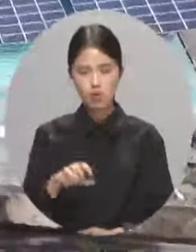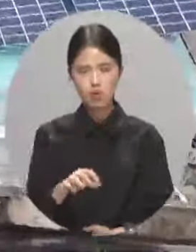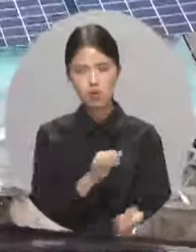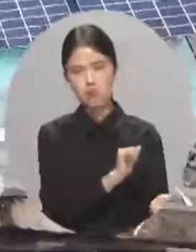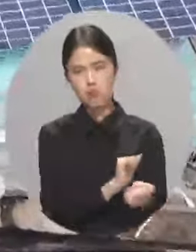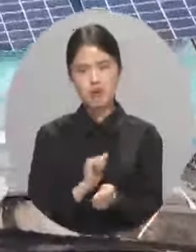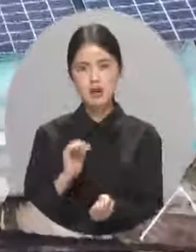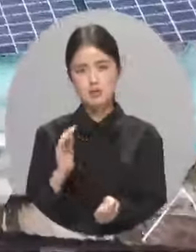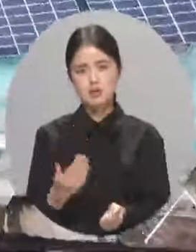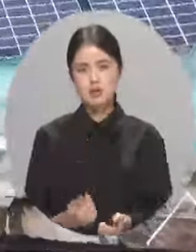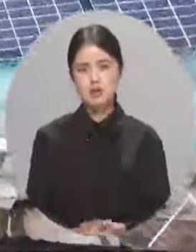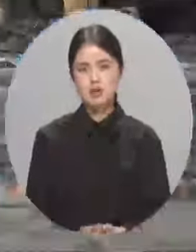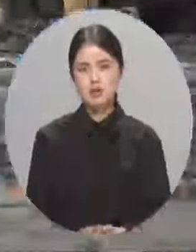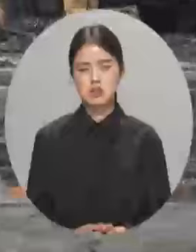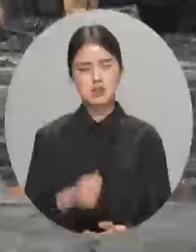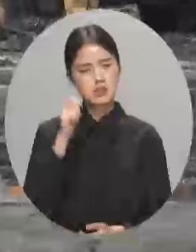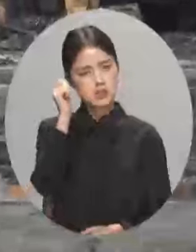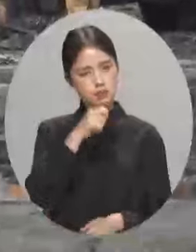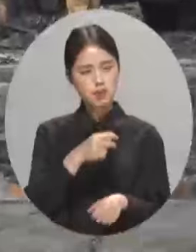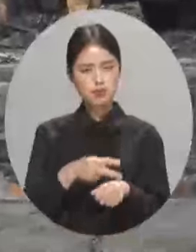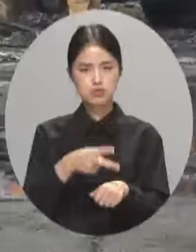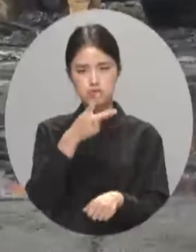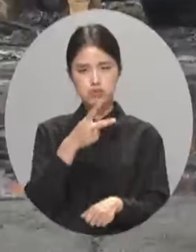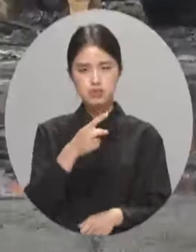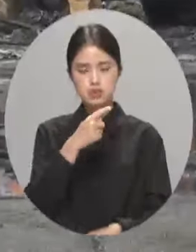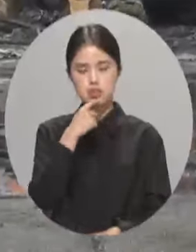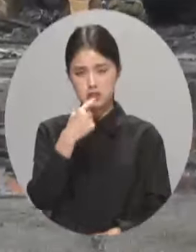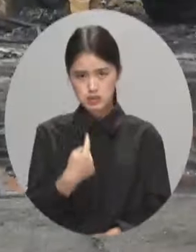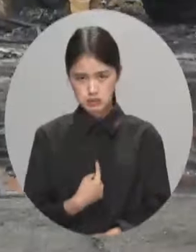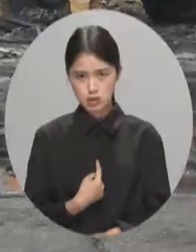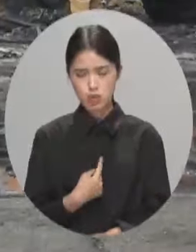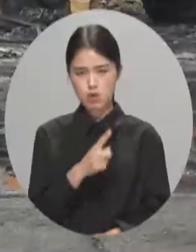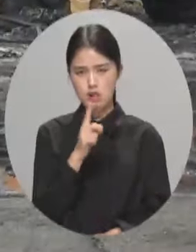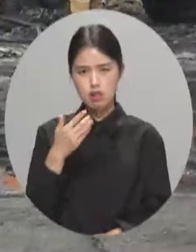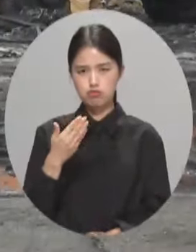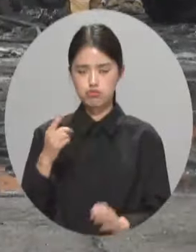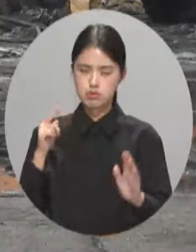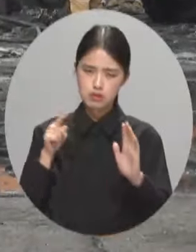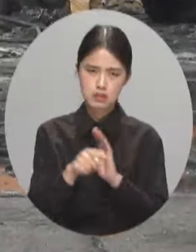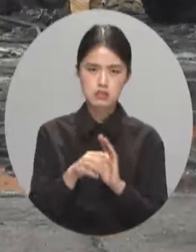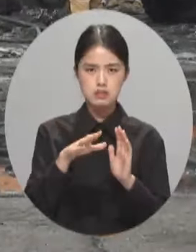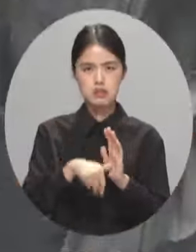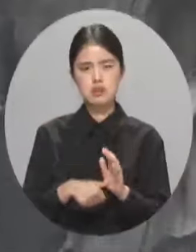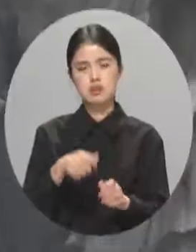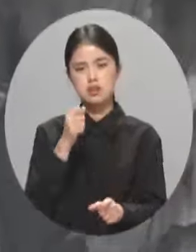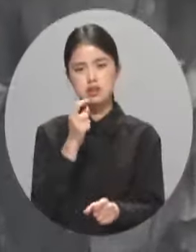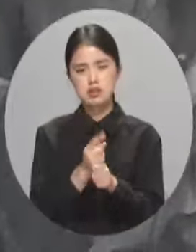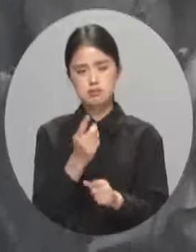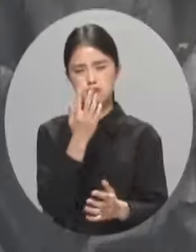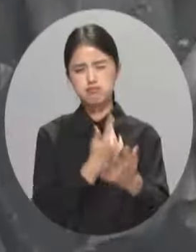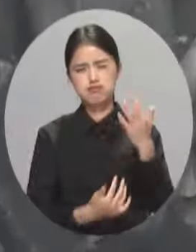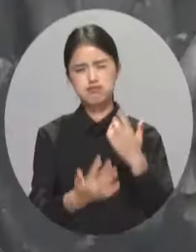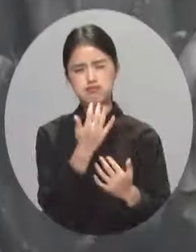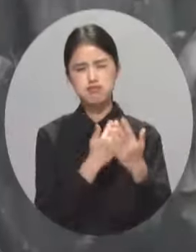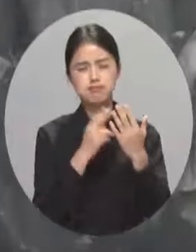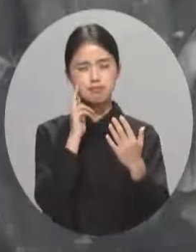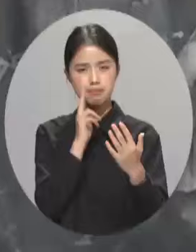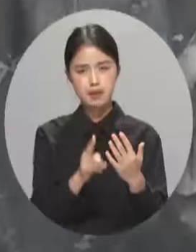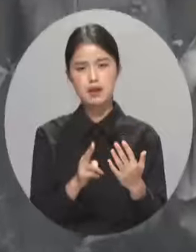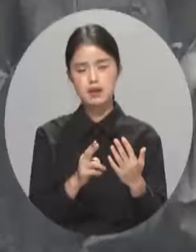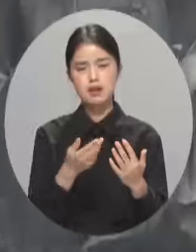붙었습니다. 새벽 2시쯤 신고를 받고 소방이 출동했을 때는 이미 불이 활활 타오르고